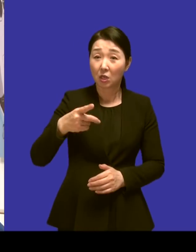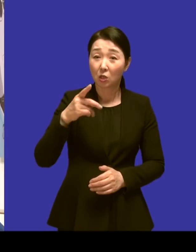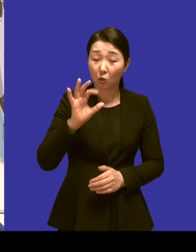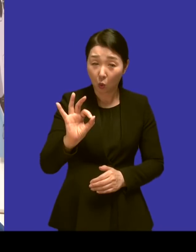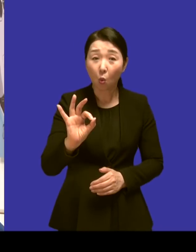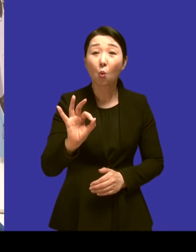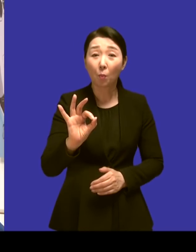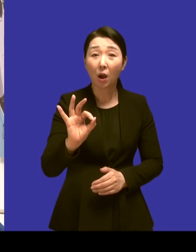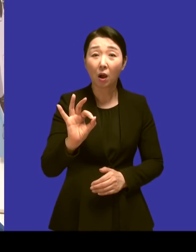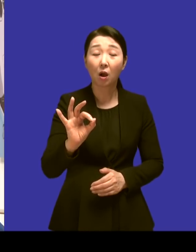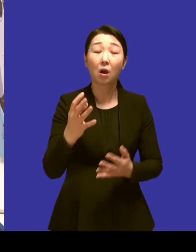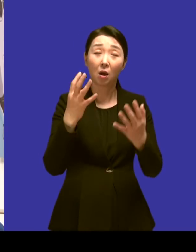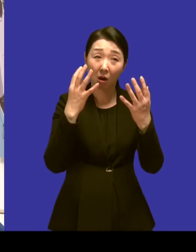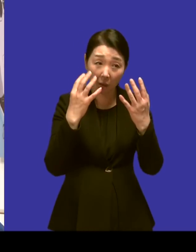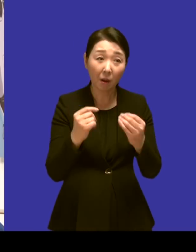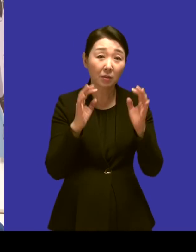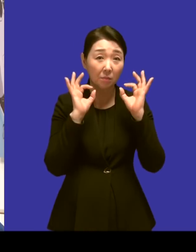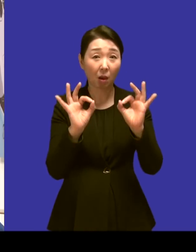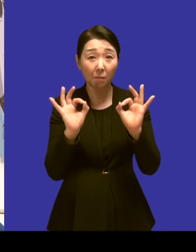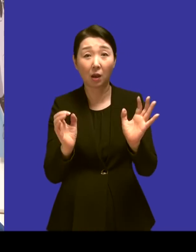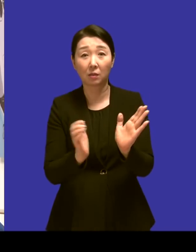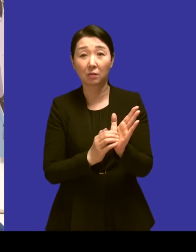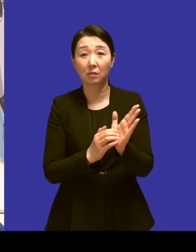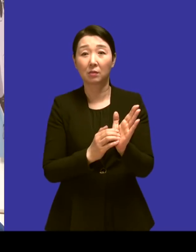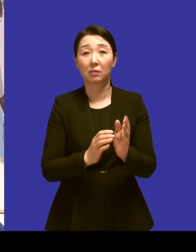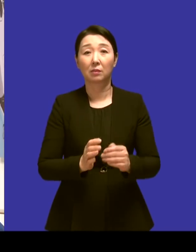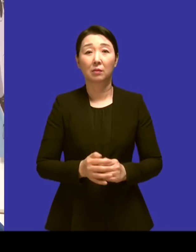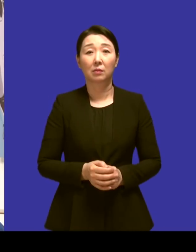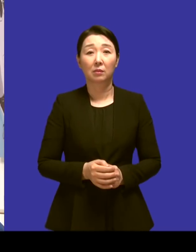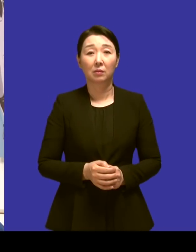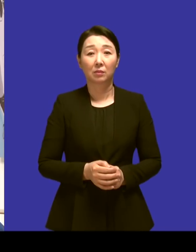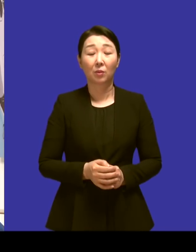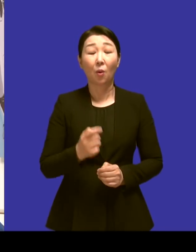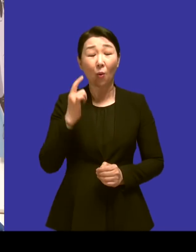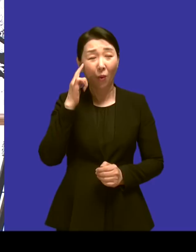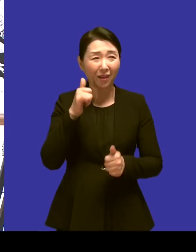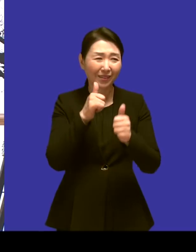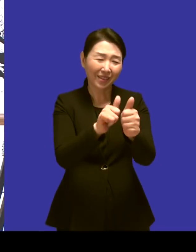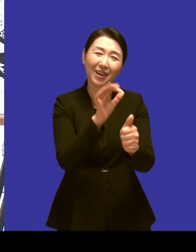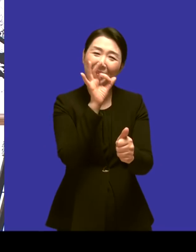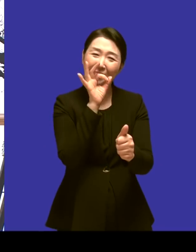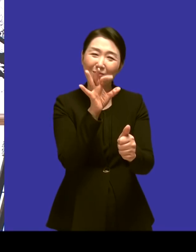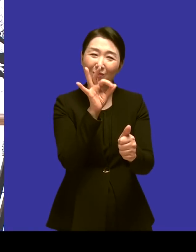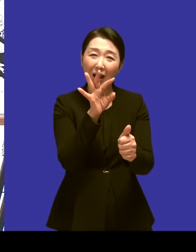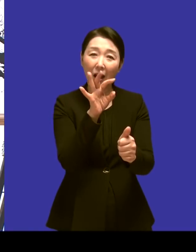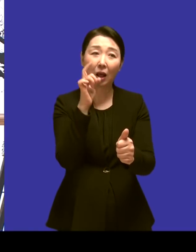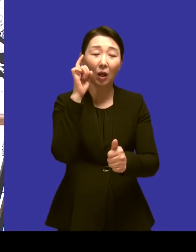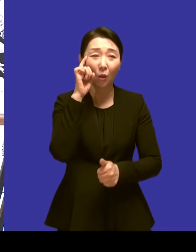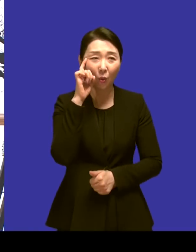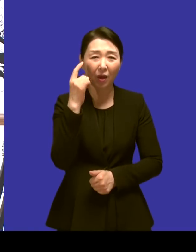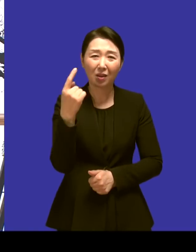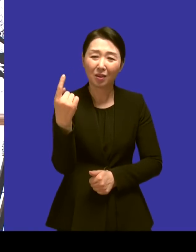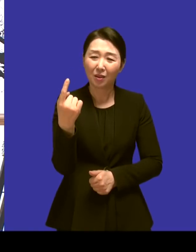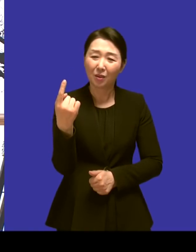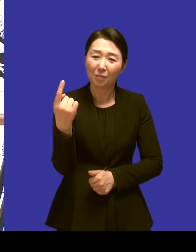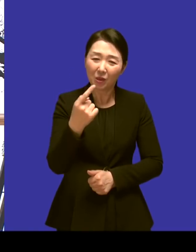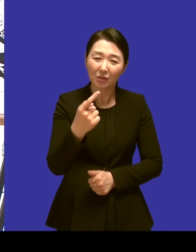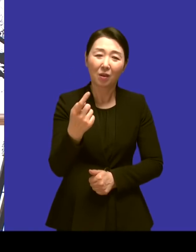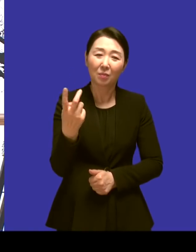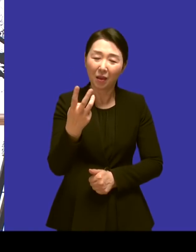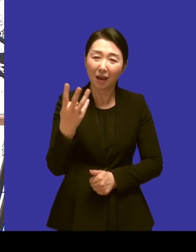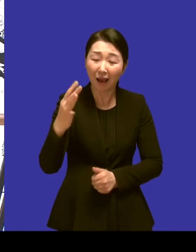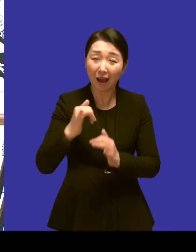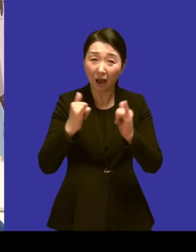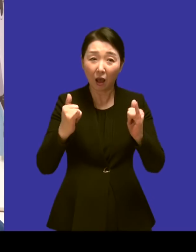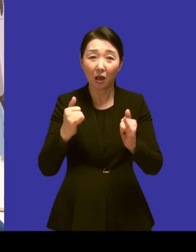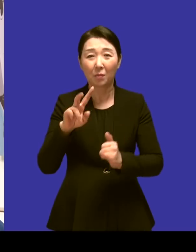해외 베델이든지 뭐 엘리베이션 그런 영상들을 봐왔는데 네. 그런 것들은 감히 따라할 수가 없었거든요. 예. 막 몇천 명, 몇만 명 모이는 걸 어떻게 따라하겠어요.